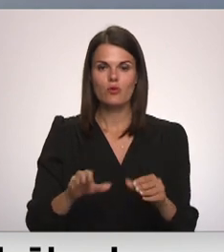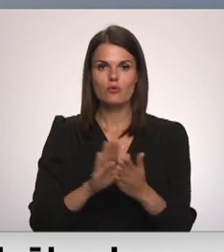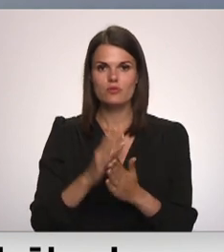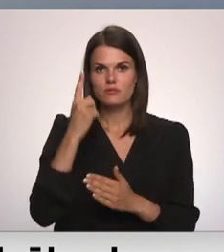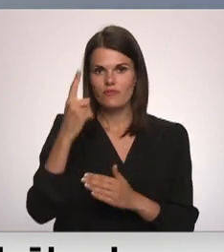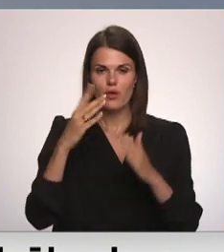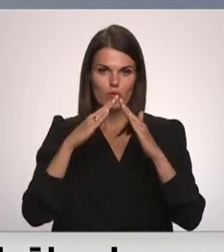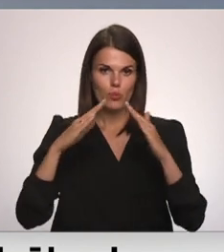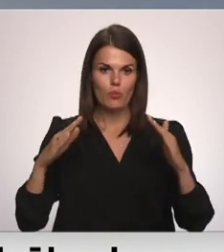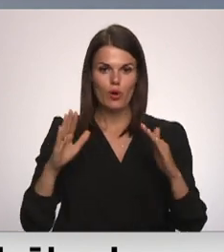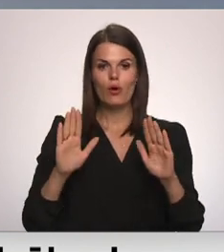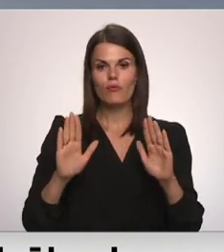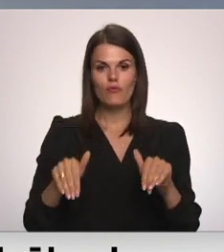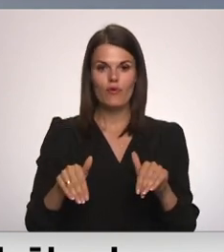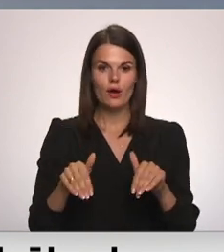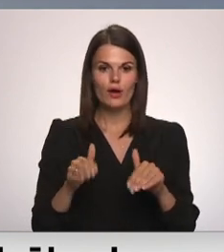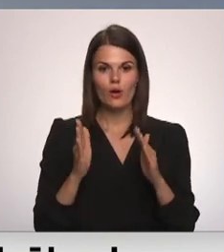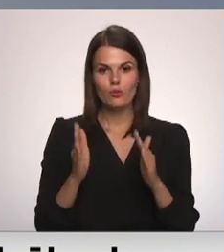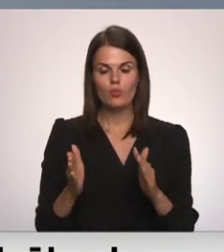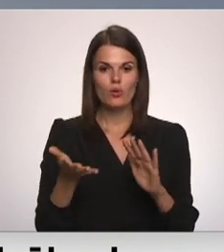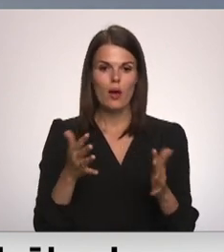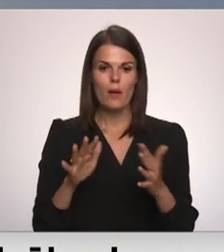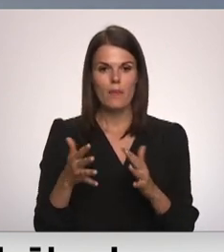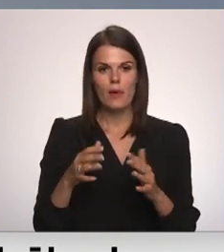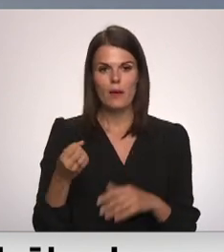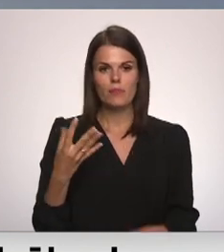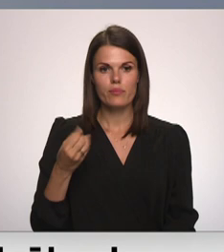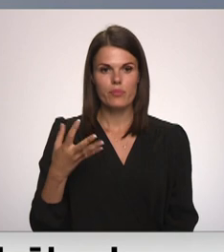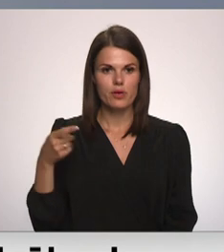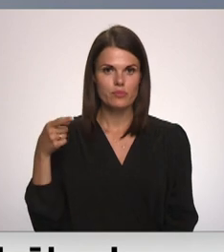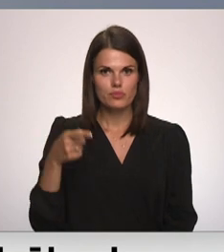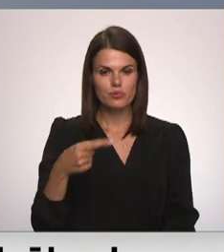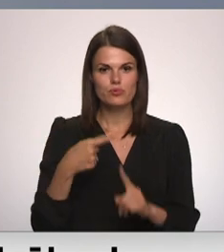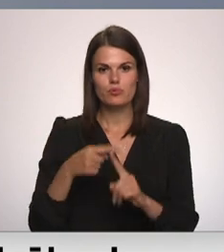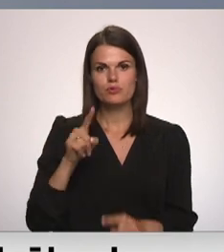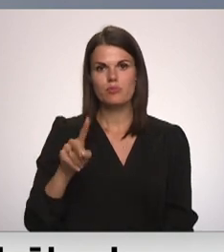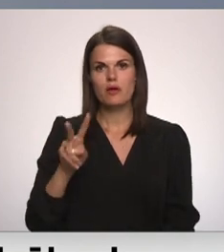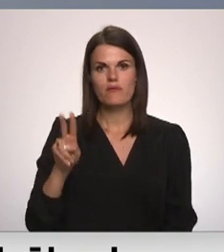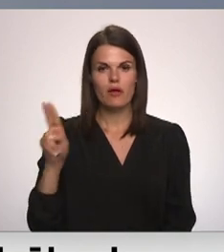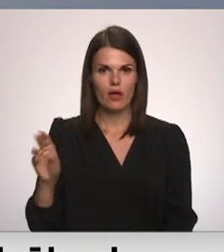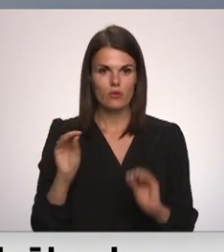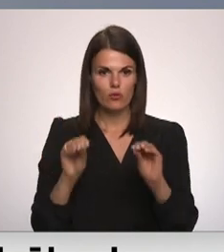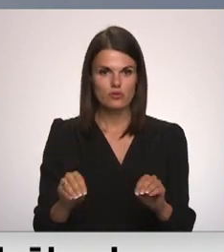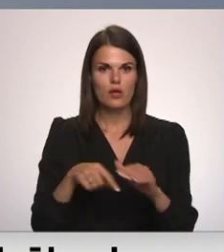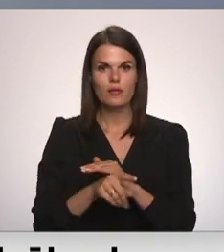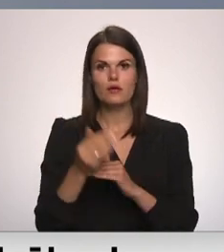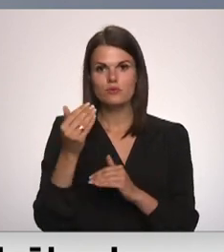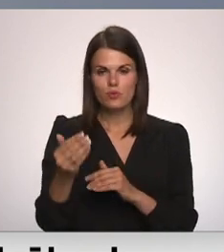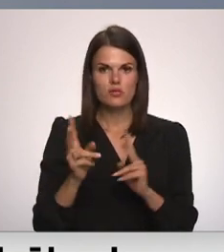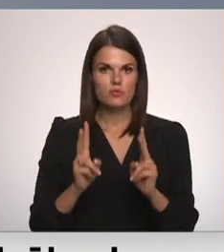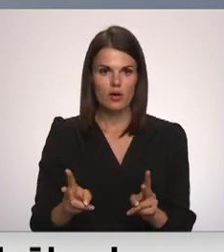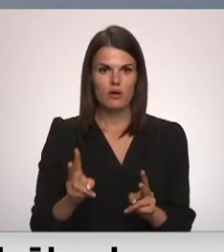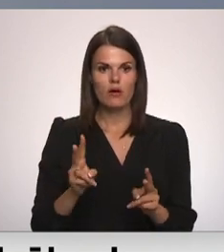mājā varētu būt apmēram turpat 15 000 plus PVM uzstādīt viņu. Tas nozīmē, ka